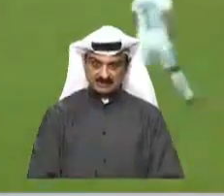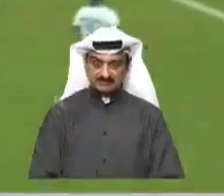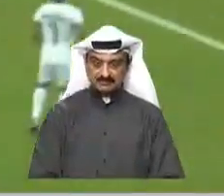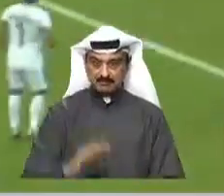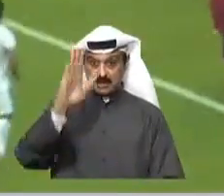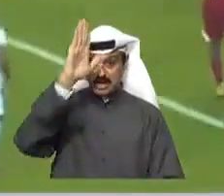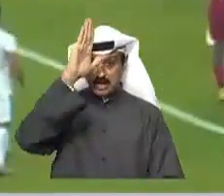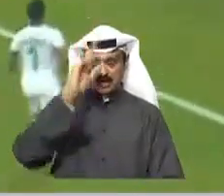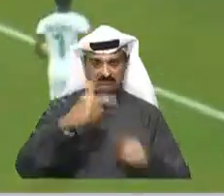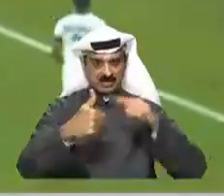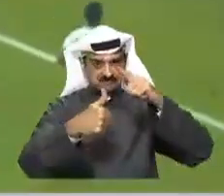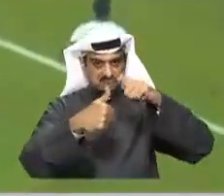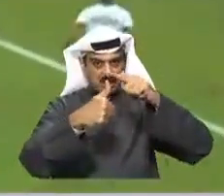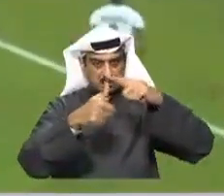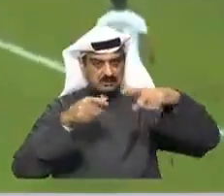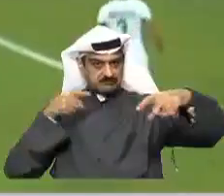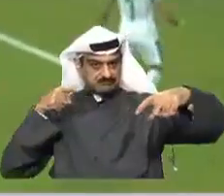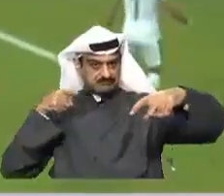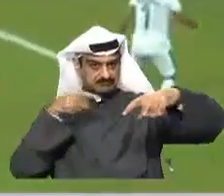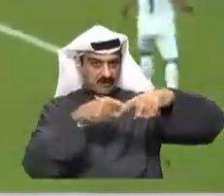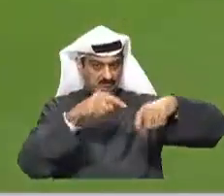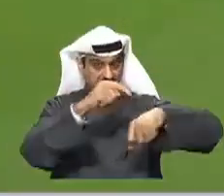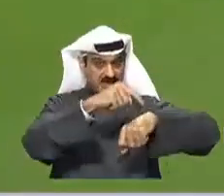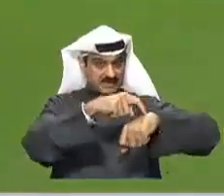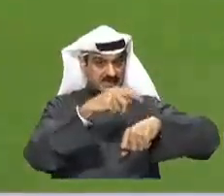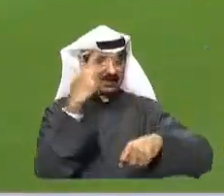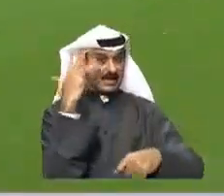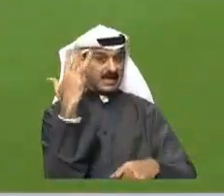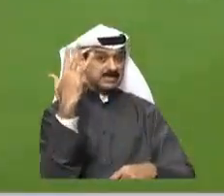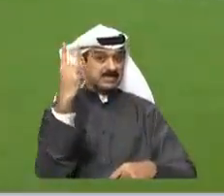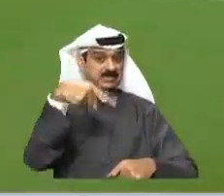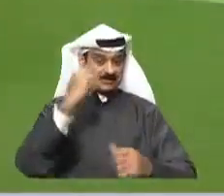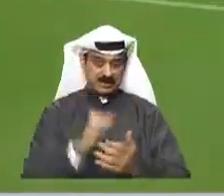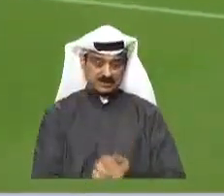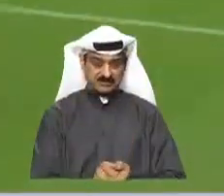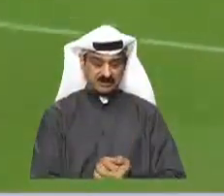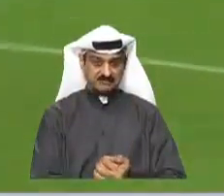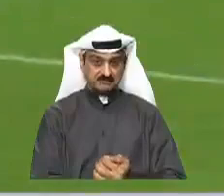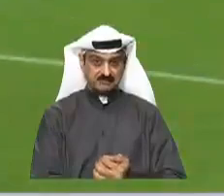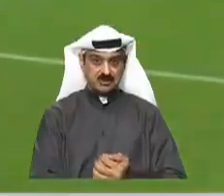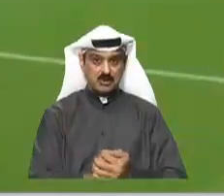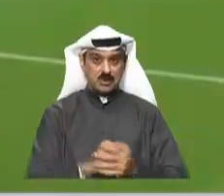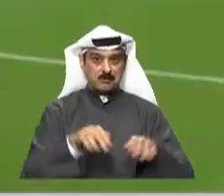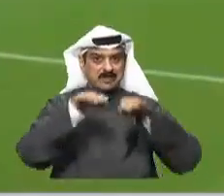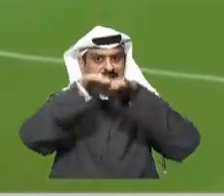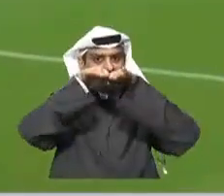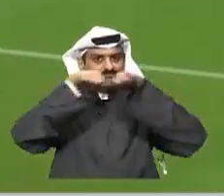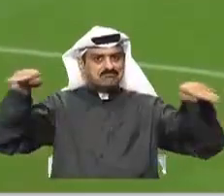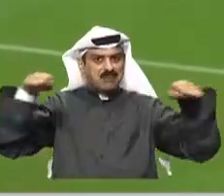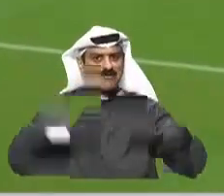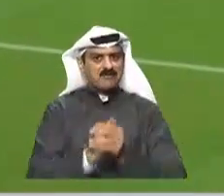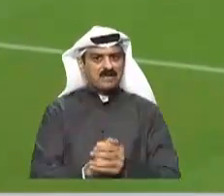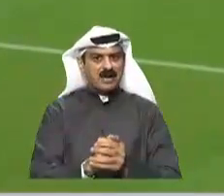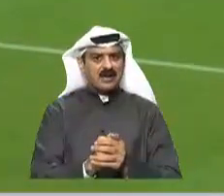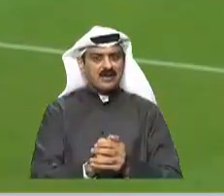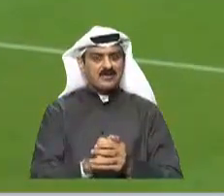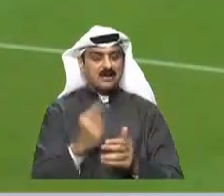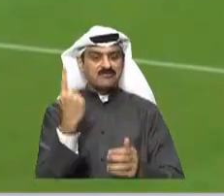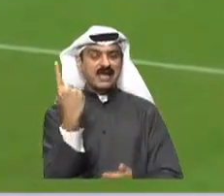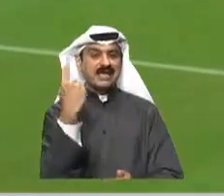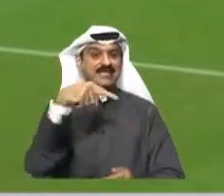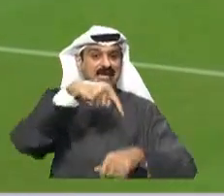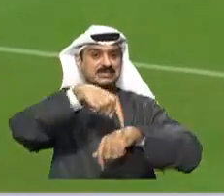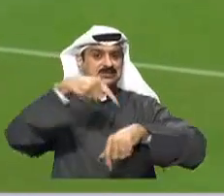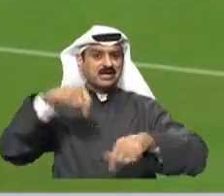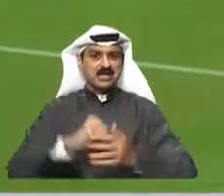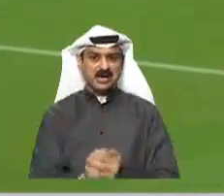أولا عن طريق إبراهيم بايش في الدقيقة 19، وتمكن عمرو سراج من معادلة النتيجة للعنابي بعدها بعشر دقائق قبل